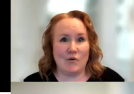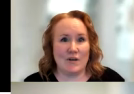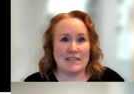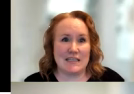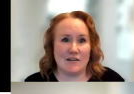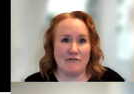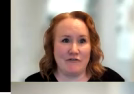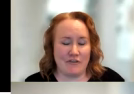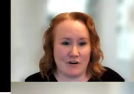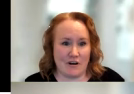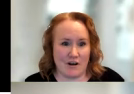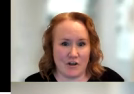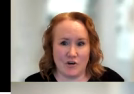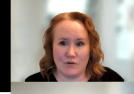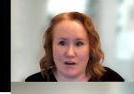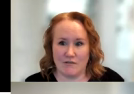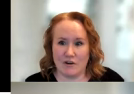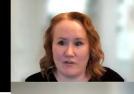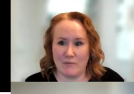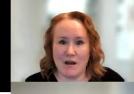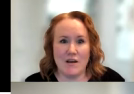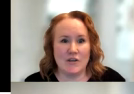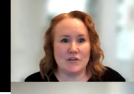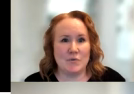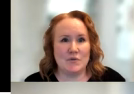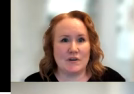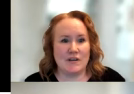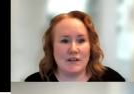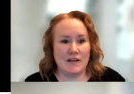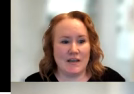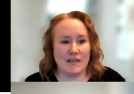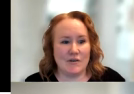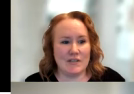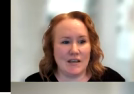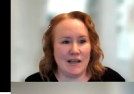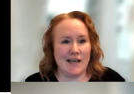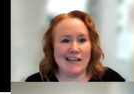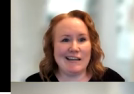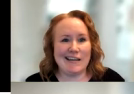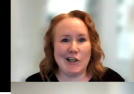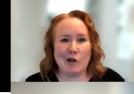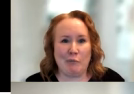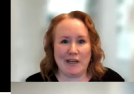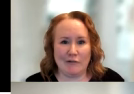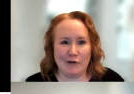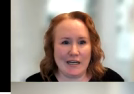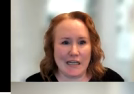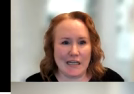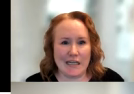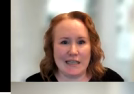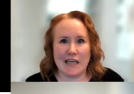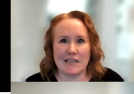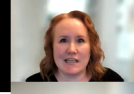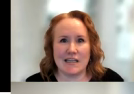Silje og Stian fra Kluge advokatfirma, som skal gi oss en litt dypere innføring